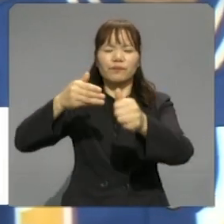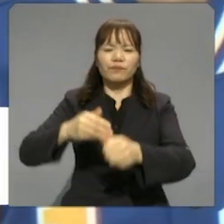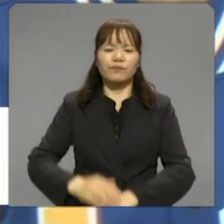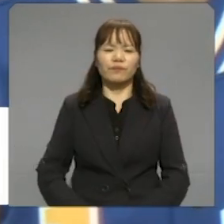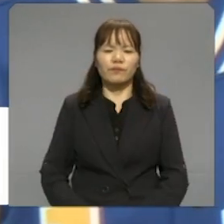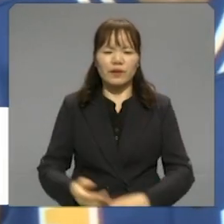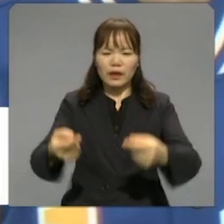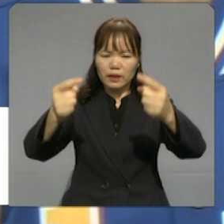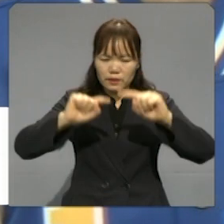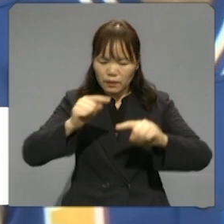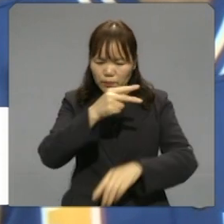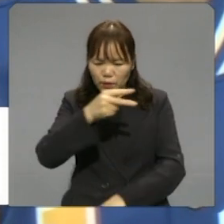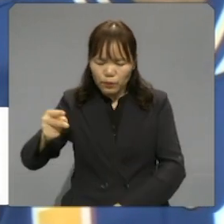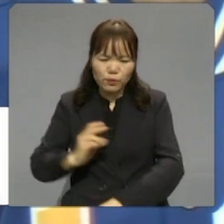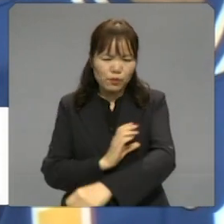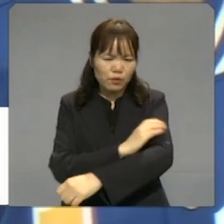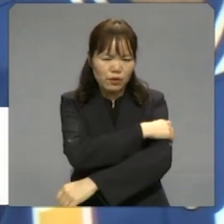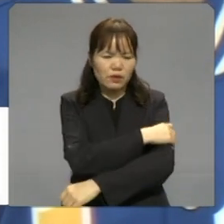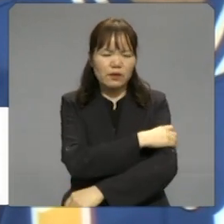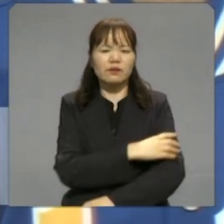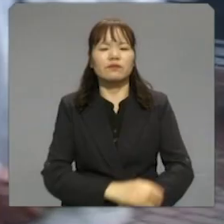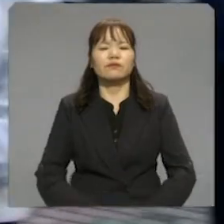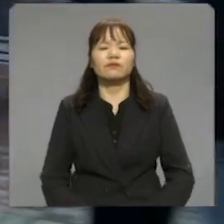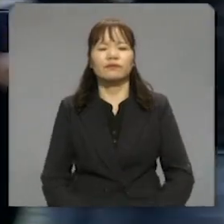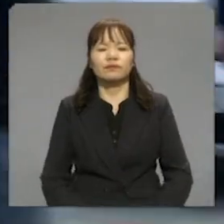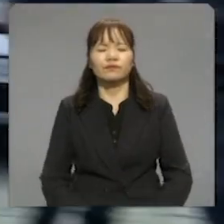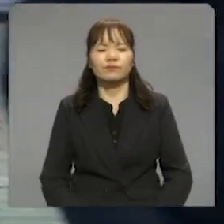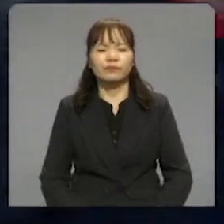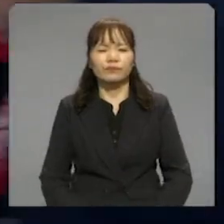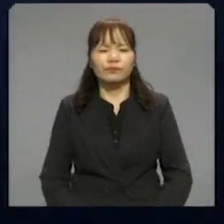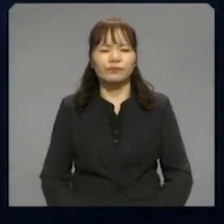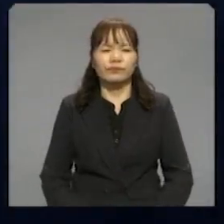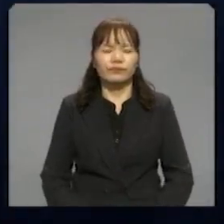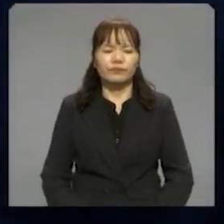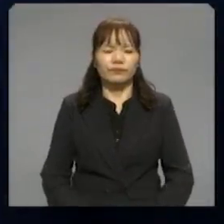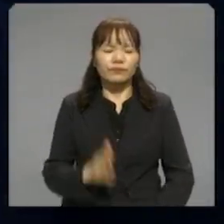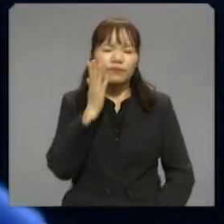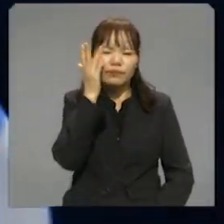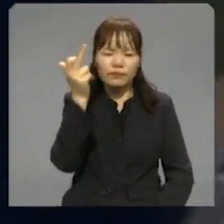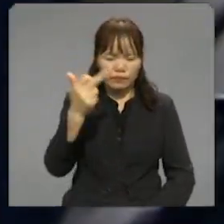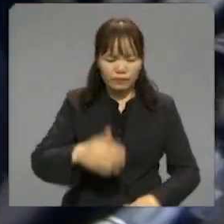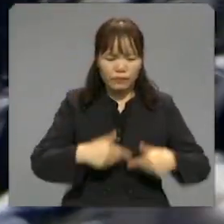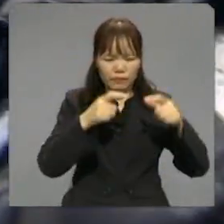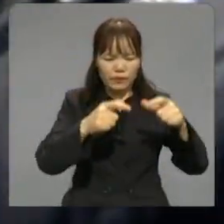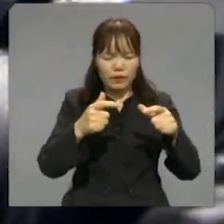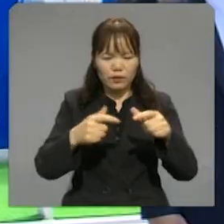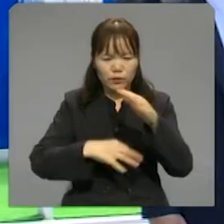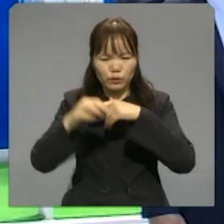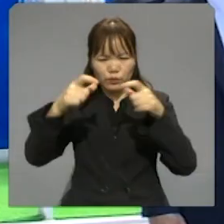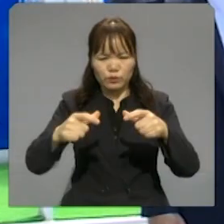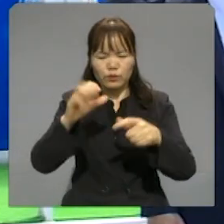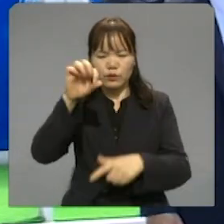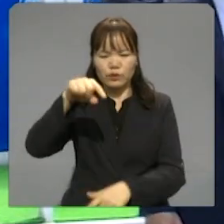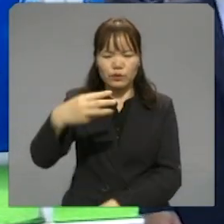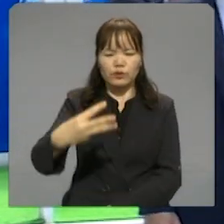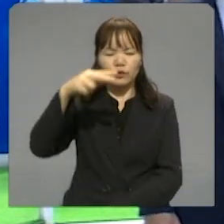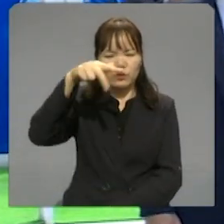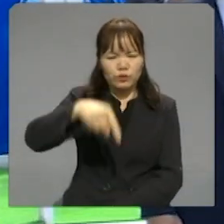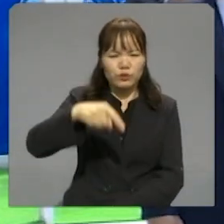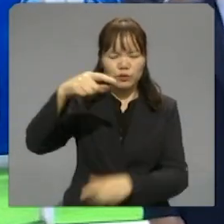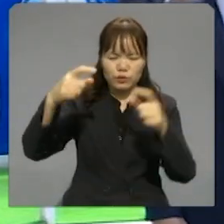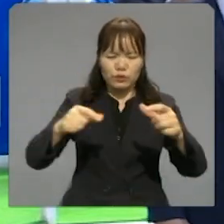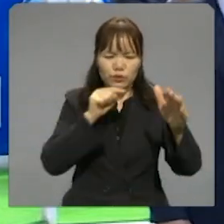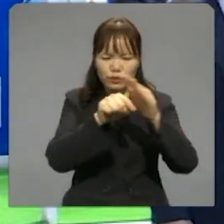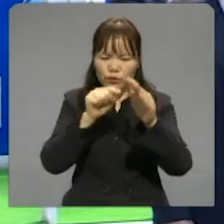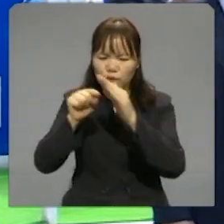바랍니다. 참여가 곧 권력입니다. 이어 울산 남구와 동구, 울주군을 돌며